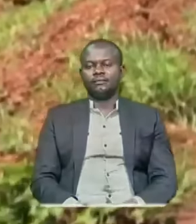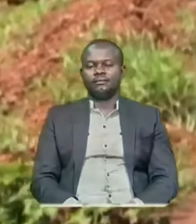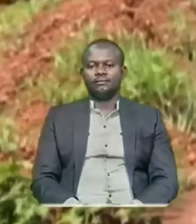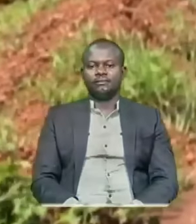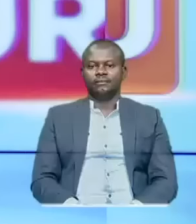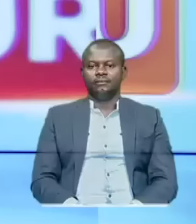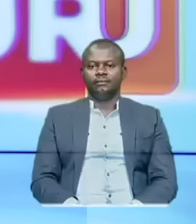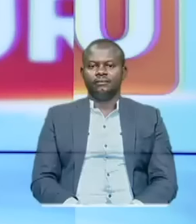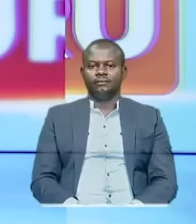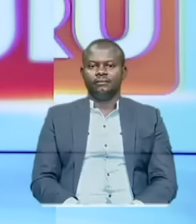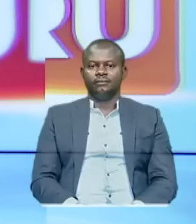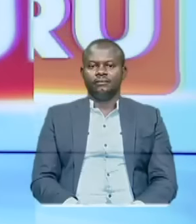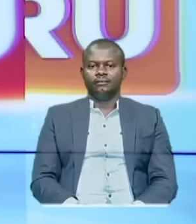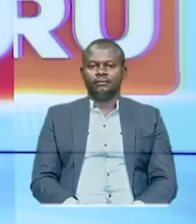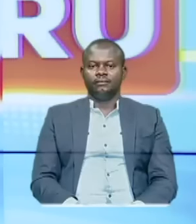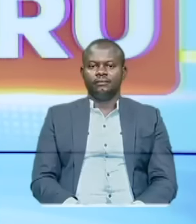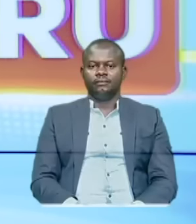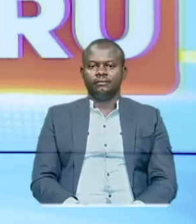Gatsibo.